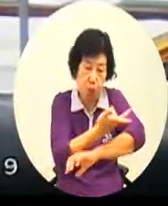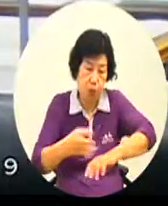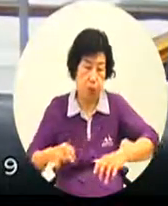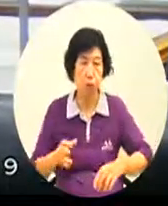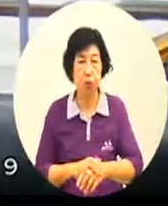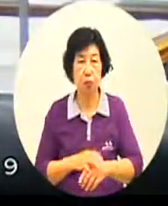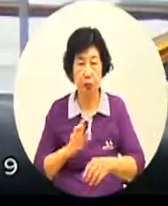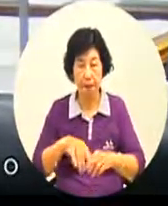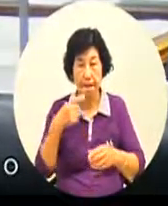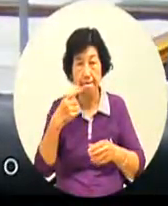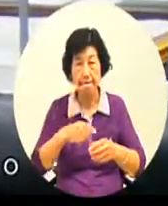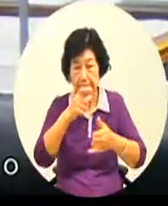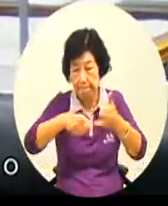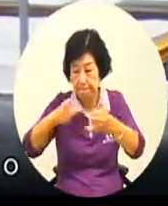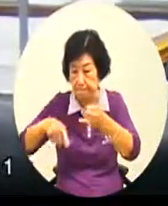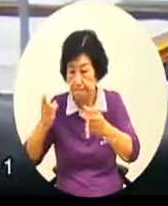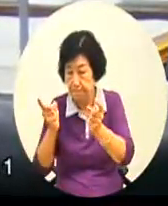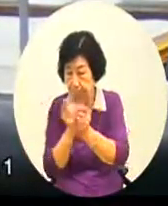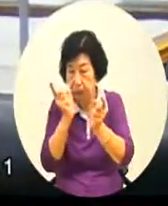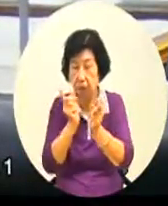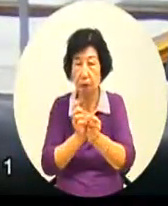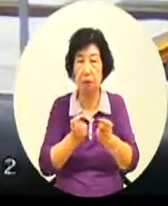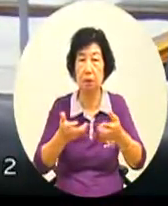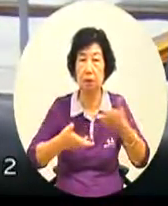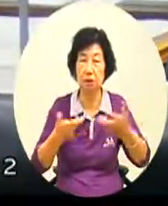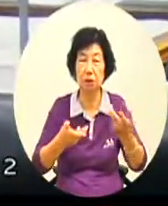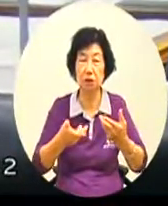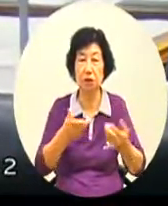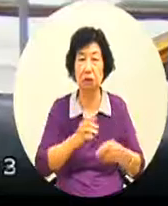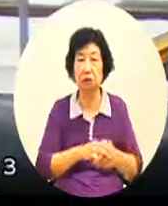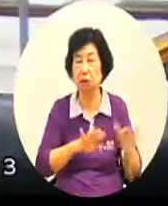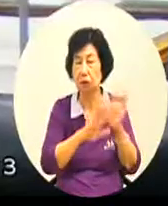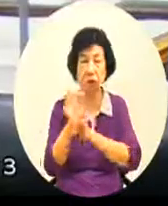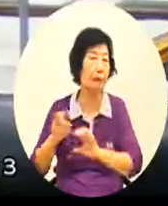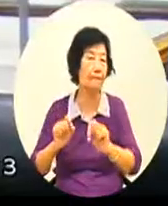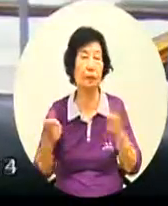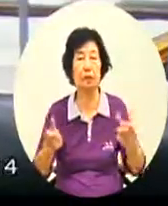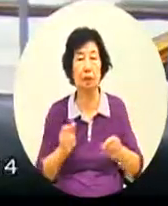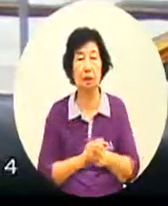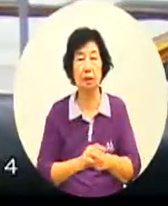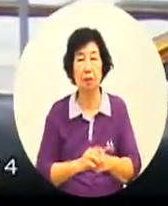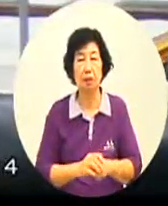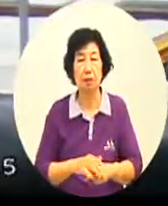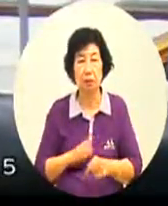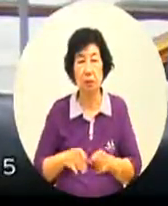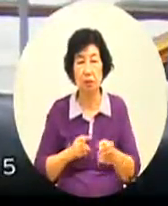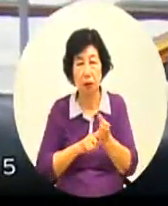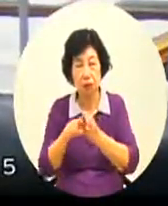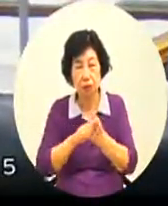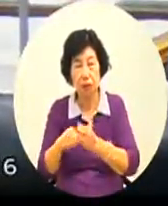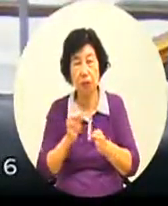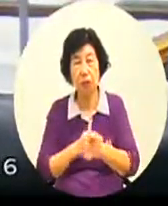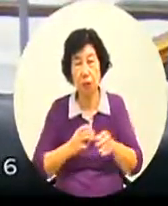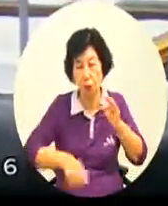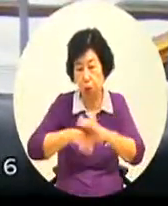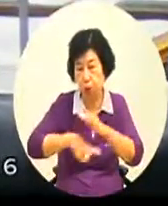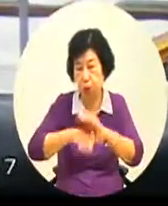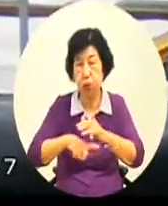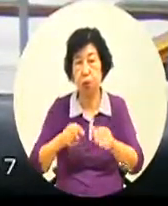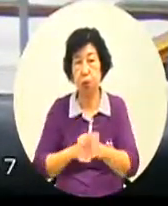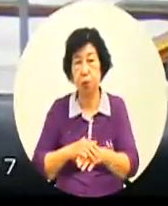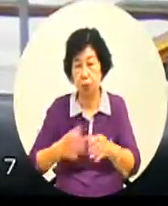况不同。那个地方，如果你可以让他土地还回去，他要不要重新盖？他就是因为他一直都不合法，他为什么要把钱投